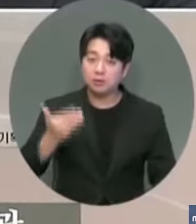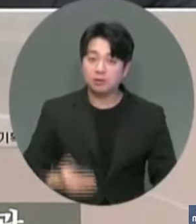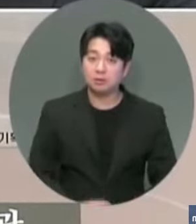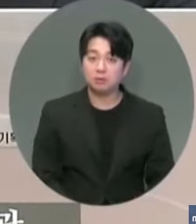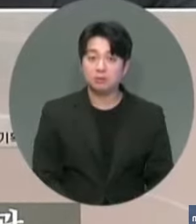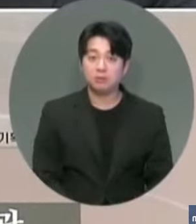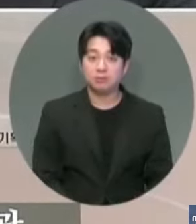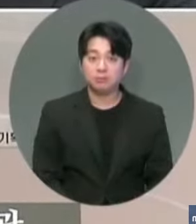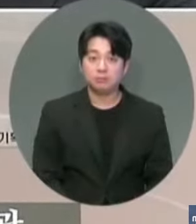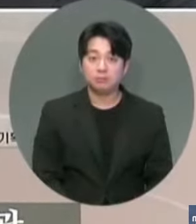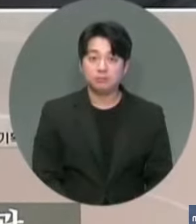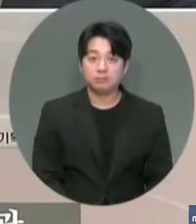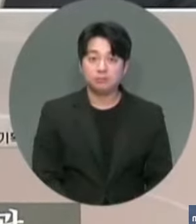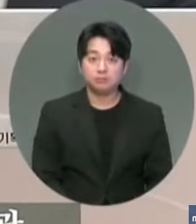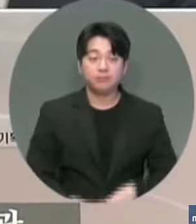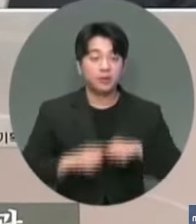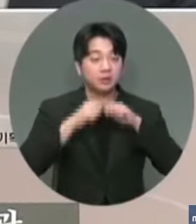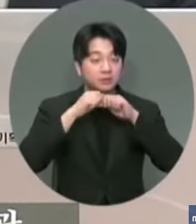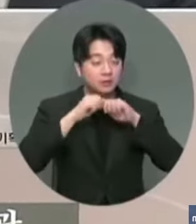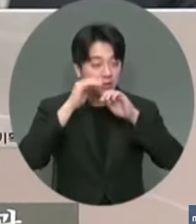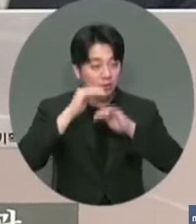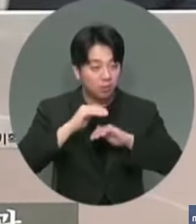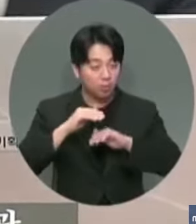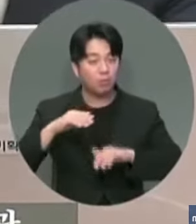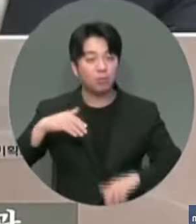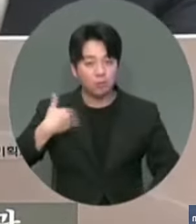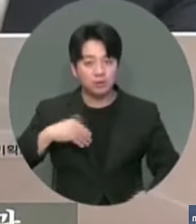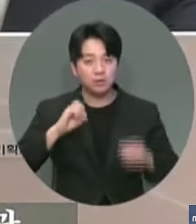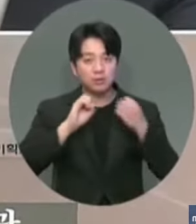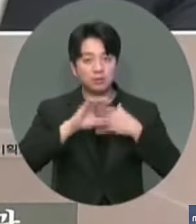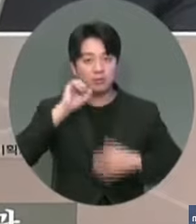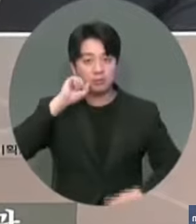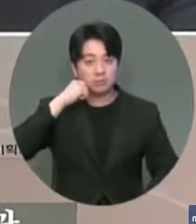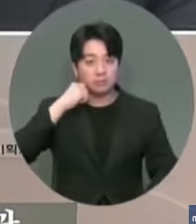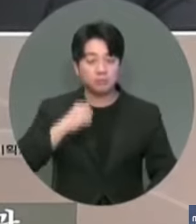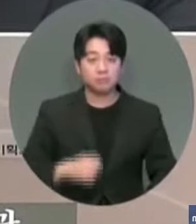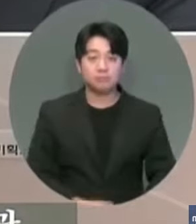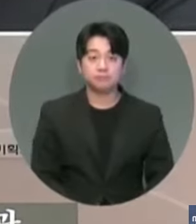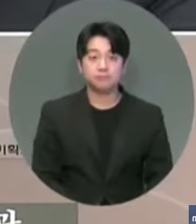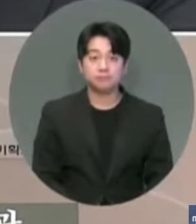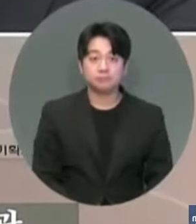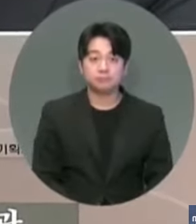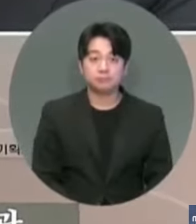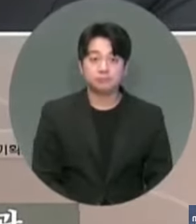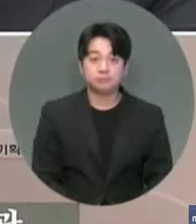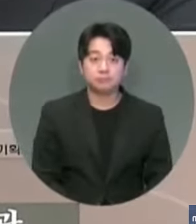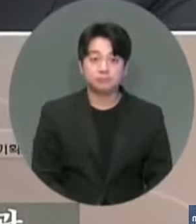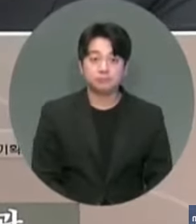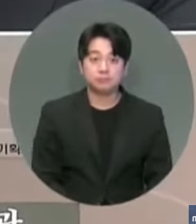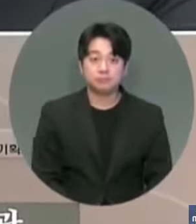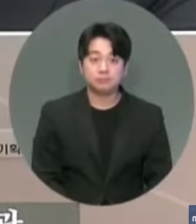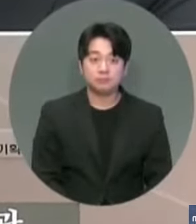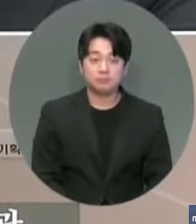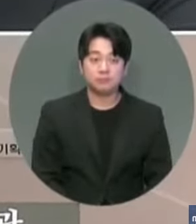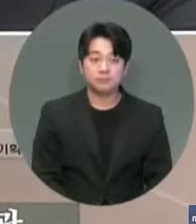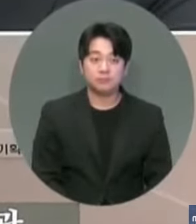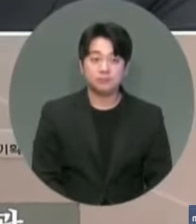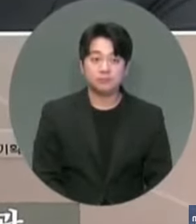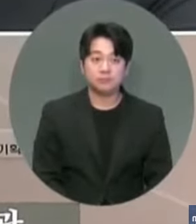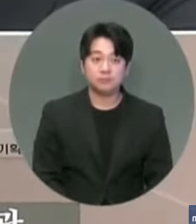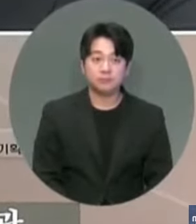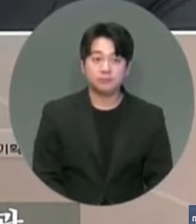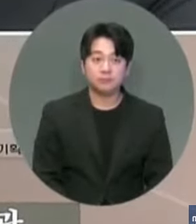뭐 제가 지금 자세한 내용을 알고 있지 못하기 때문에 네, 답변이 좀 어려울 것 같습니다. 아니, 그렇잖아요. 이게 제가 한두 푼 들어가는 예산이면 얘기 안 하겠습니다.